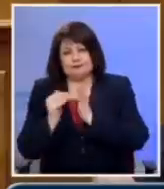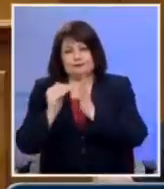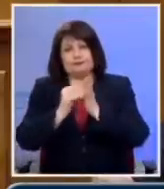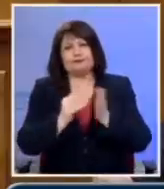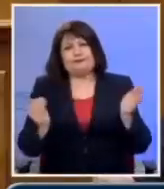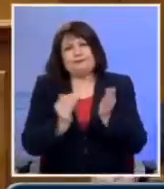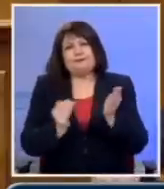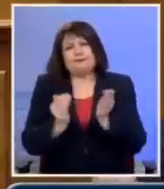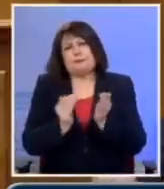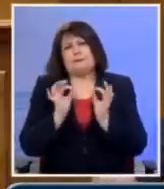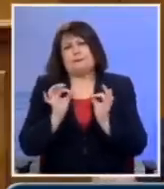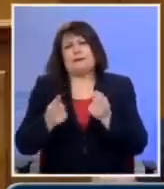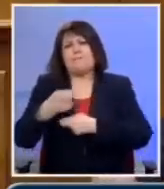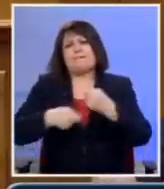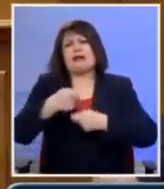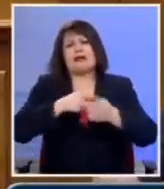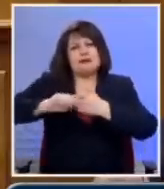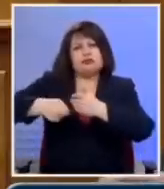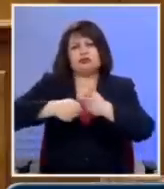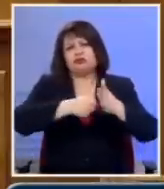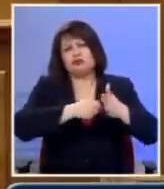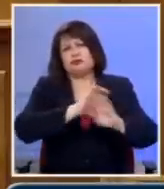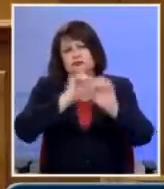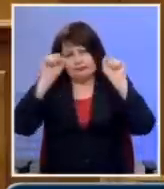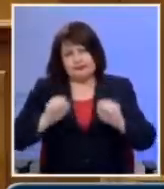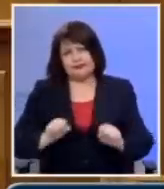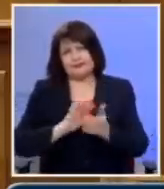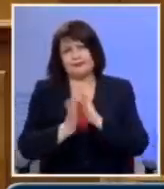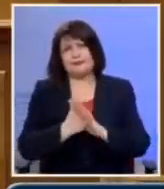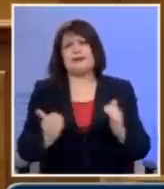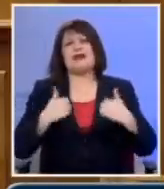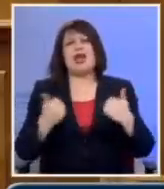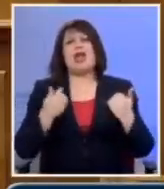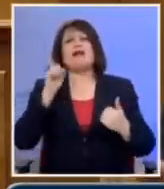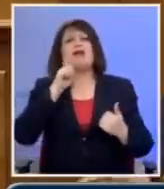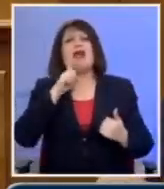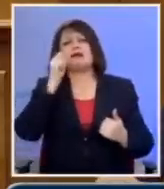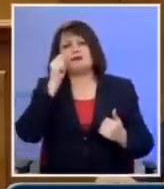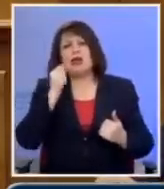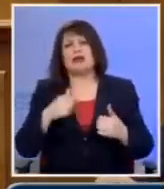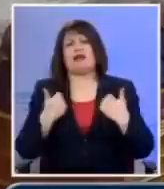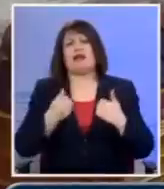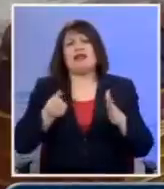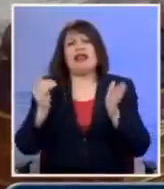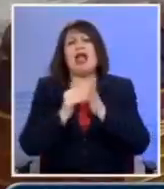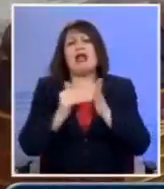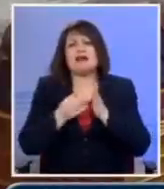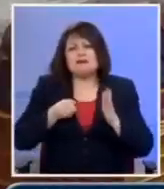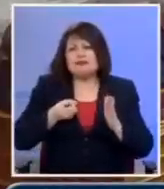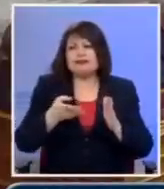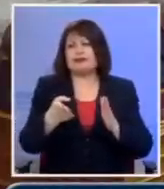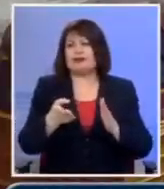λουκέτα μικρών και μεσαίων επιχειρήσεων, εκατοντάδες χιλιάδες νέες και νέοι που αναγκάστηκαν